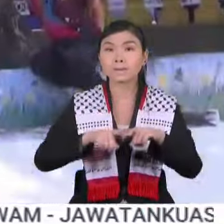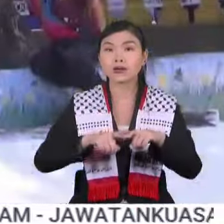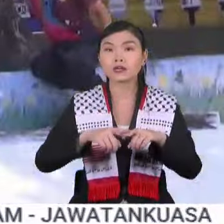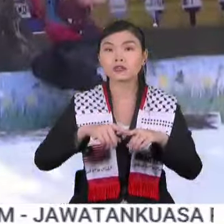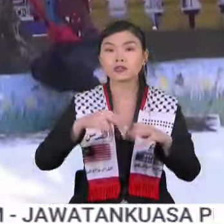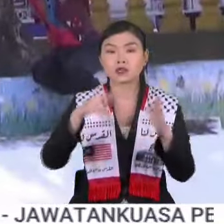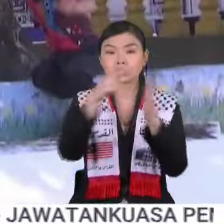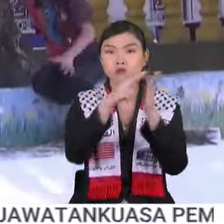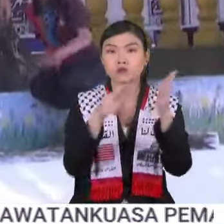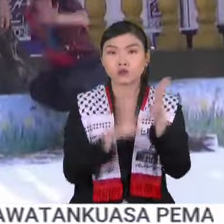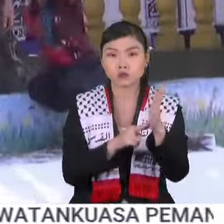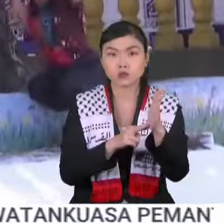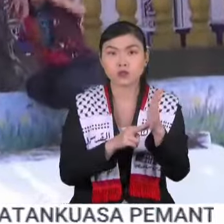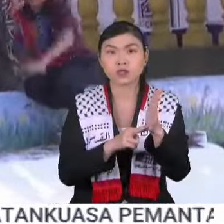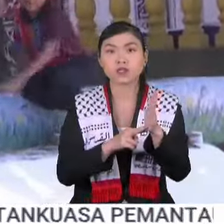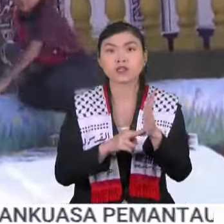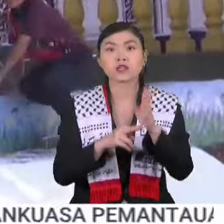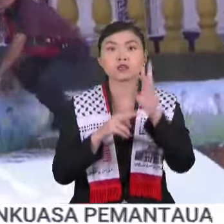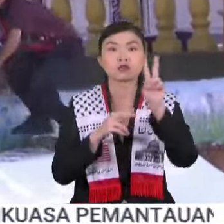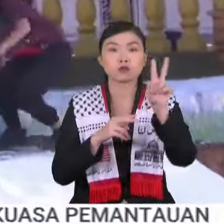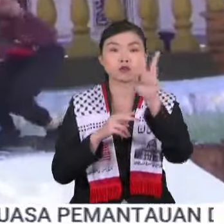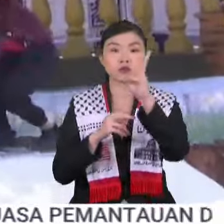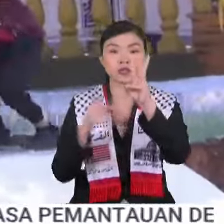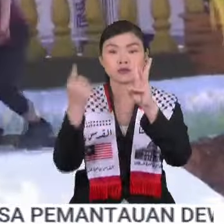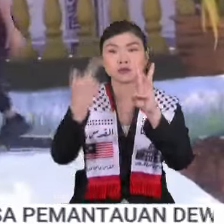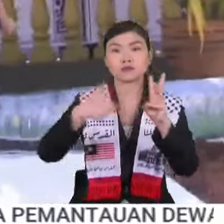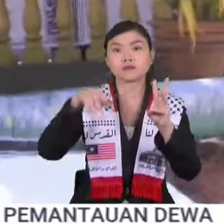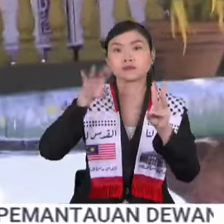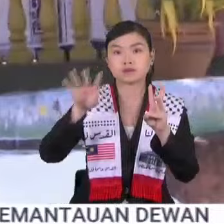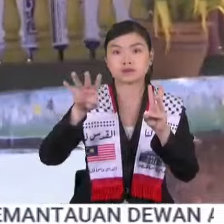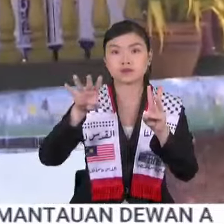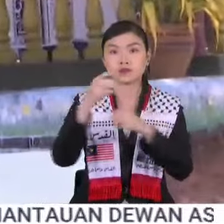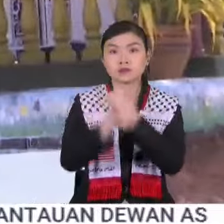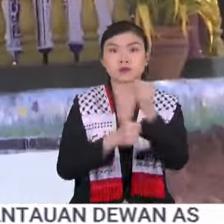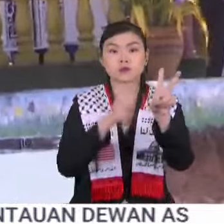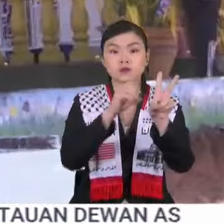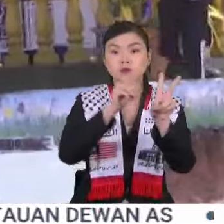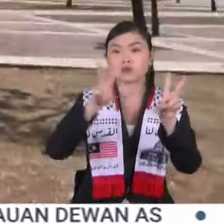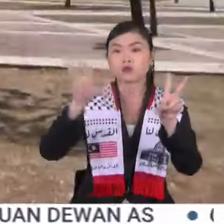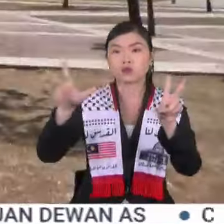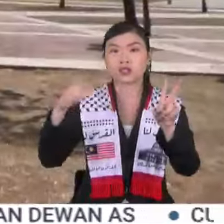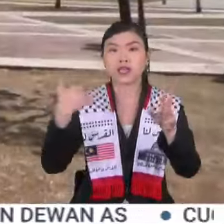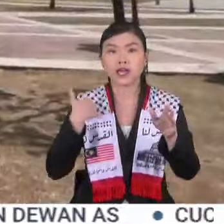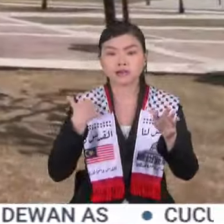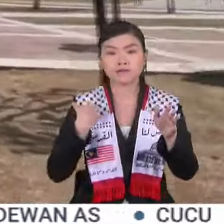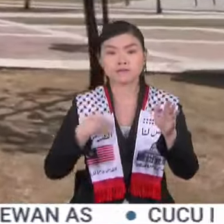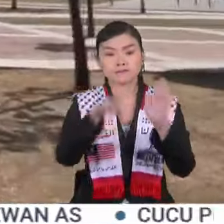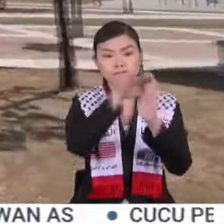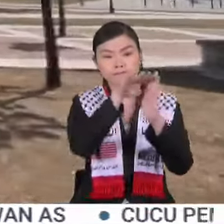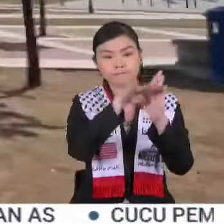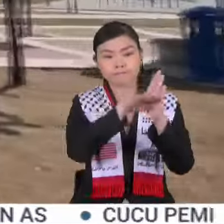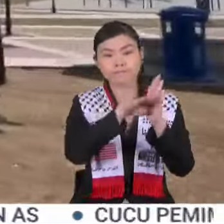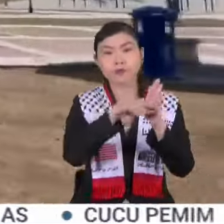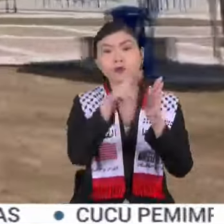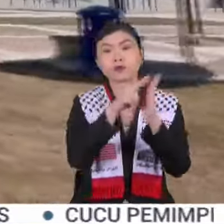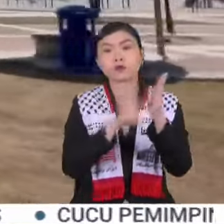2023 bertarik 26 April 2023 yang menggariskan beberapa peraturan mengikut tahap